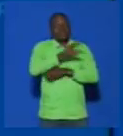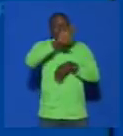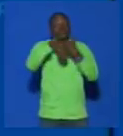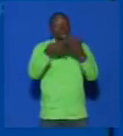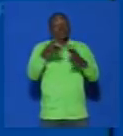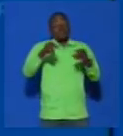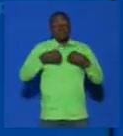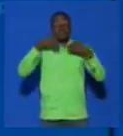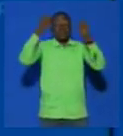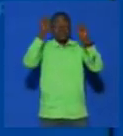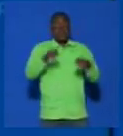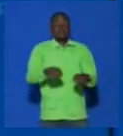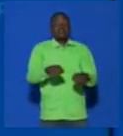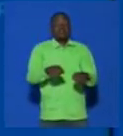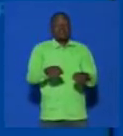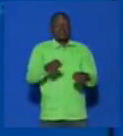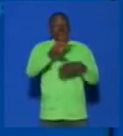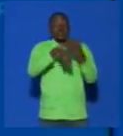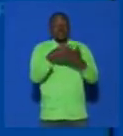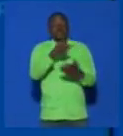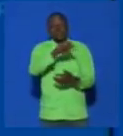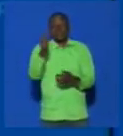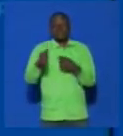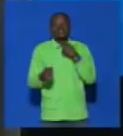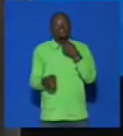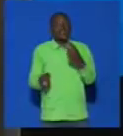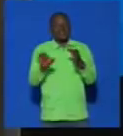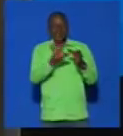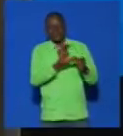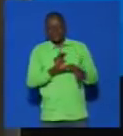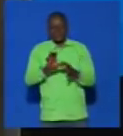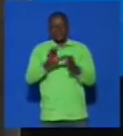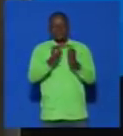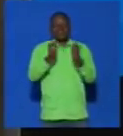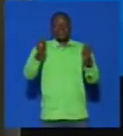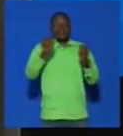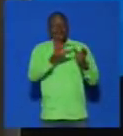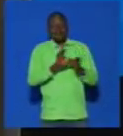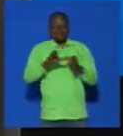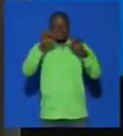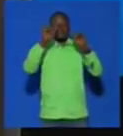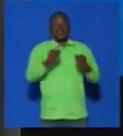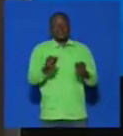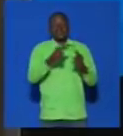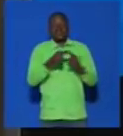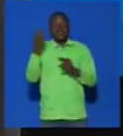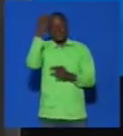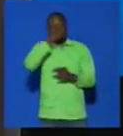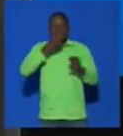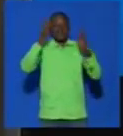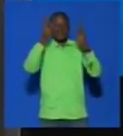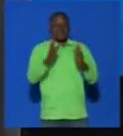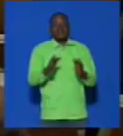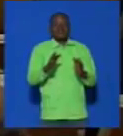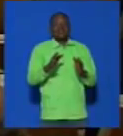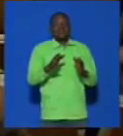restent possibles toutes les options autrement dit sortie avec accor sortie sans accord ou rester dans l'union européenne est reporté le bauxite aux calendes